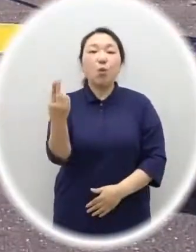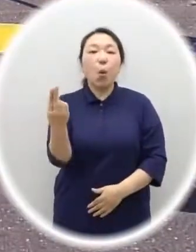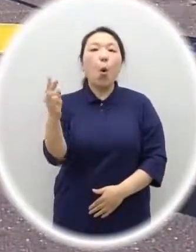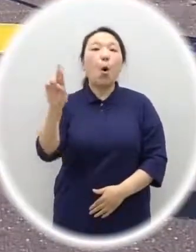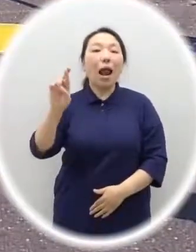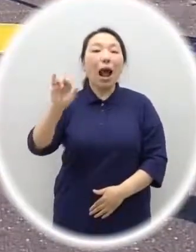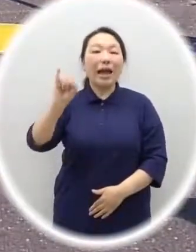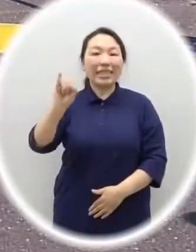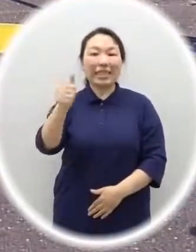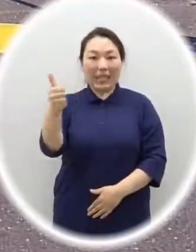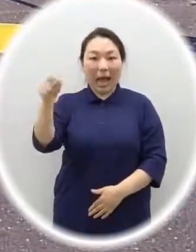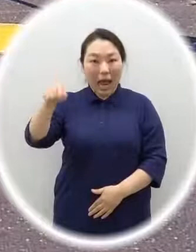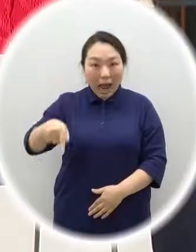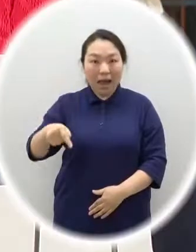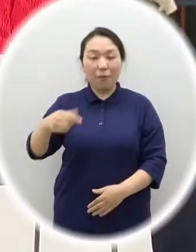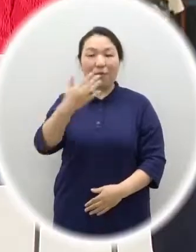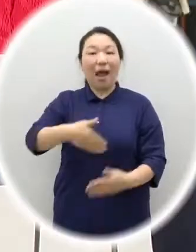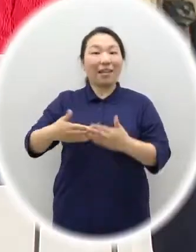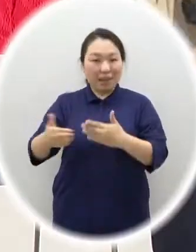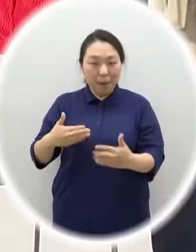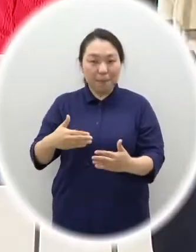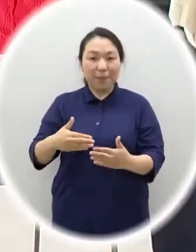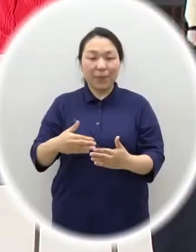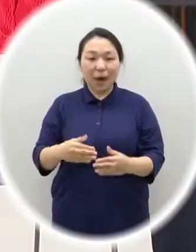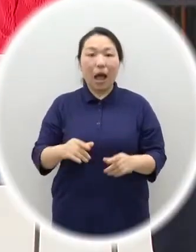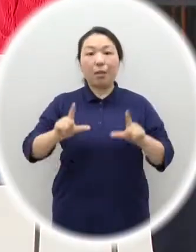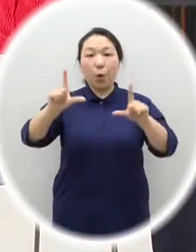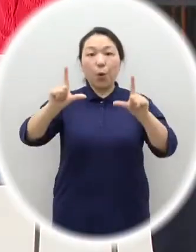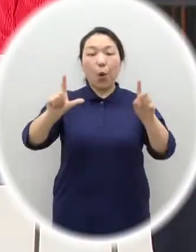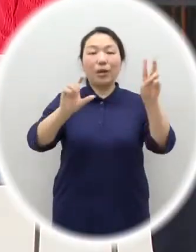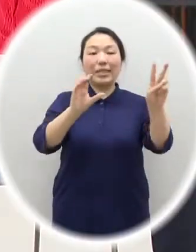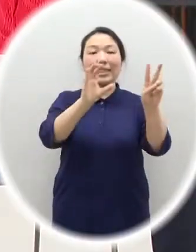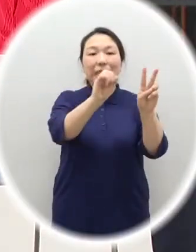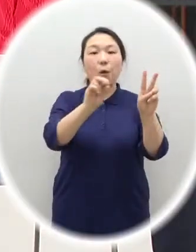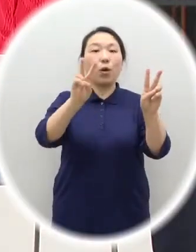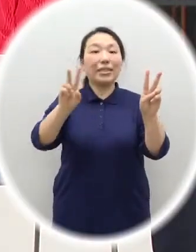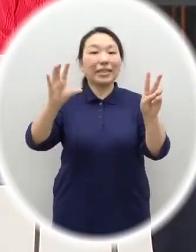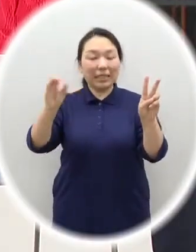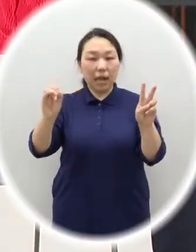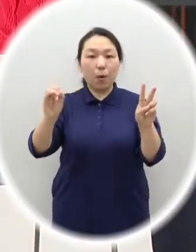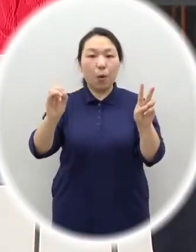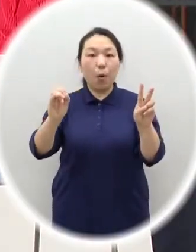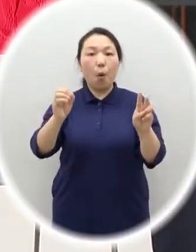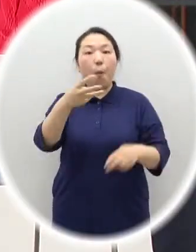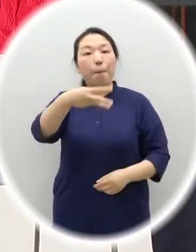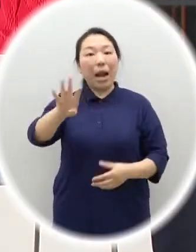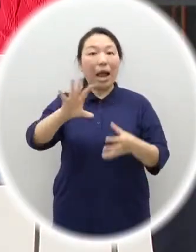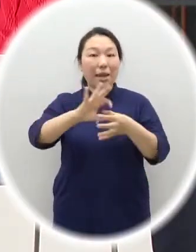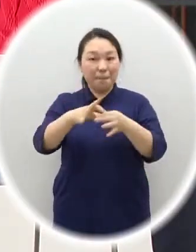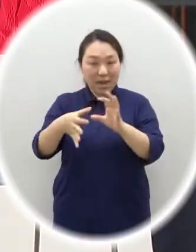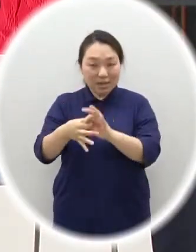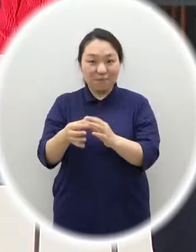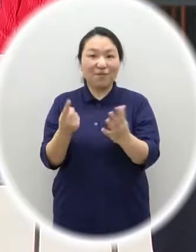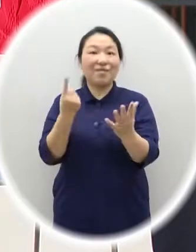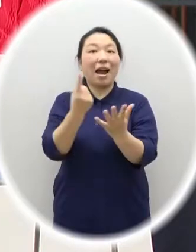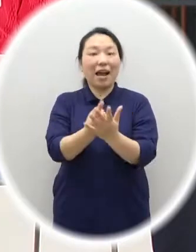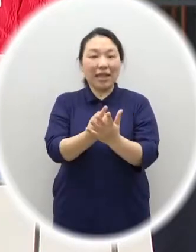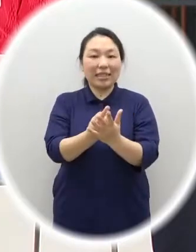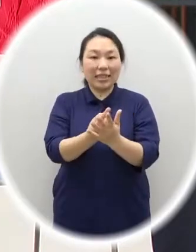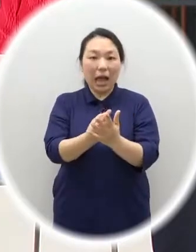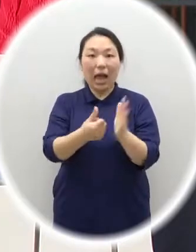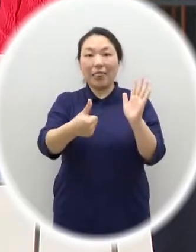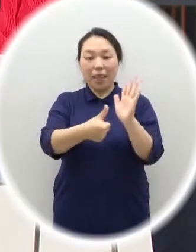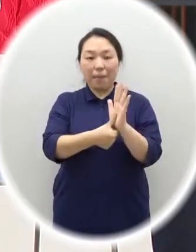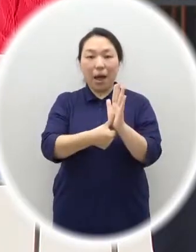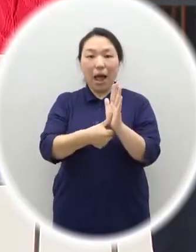か、東京2020パラリンピック競技大会に出場した杉浦佳子選手、藤井美穂選手の